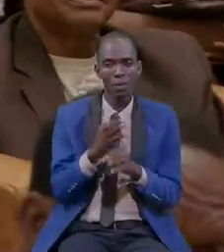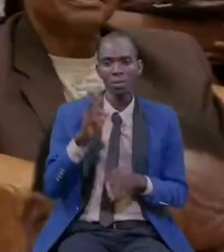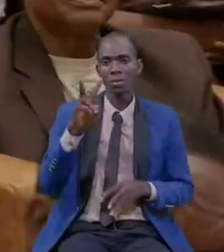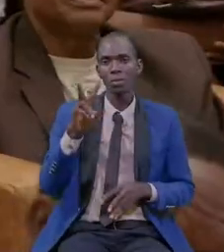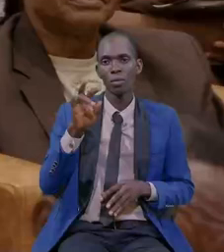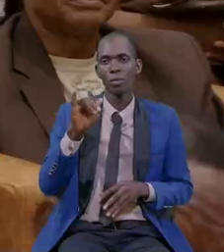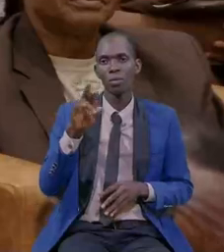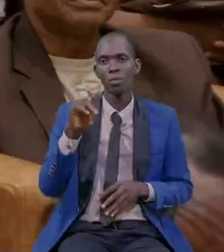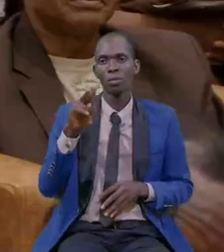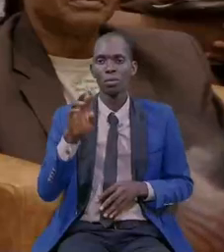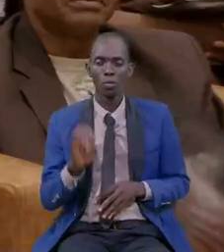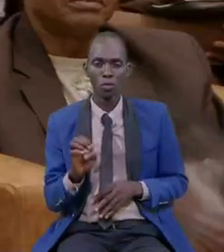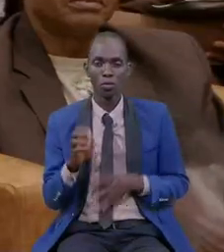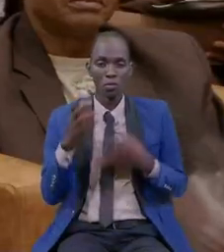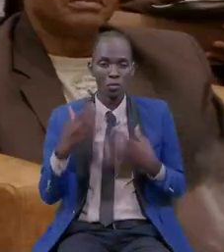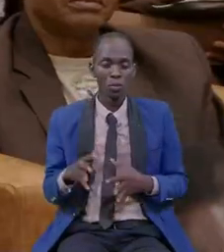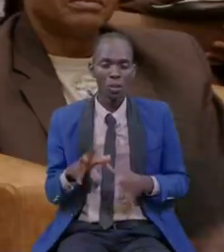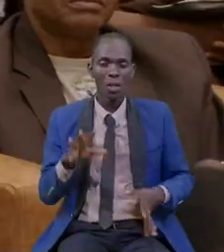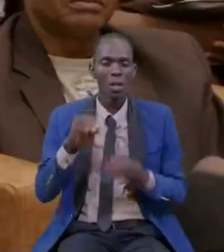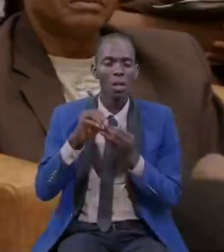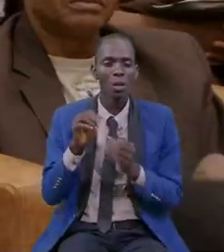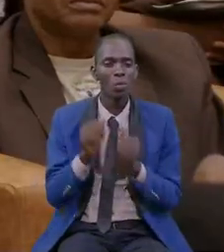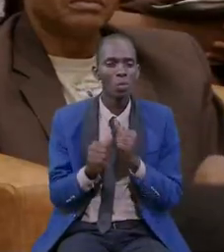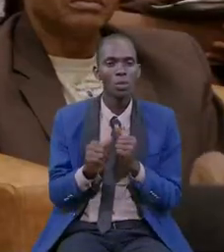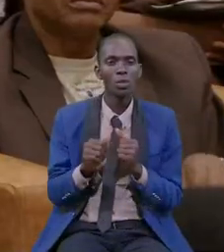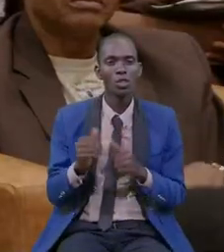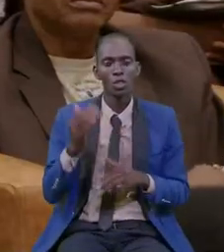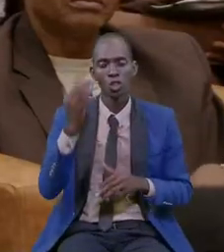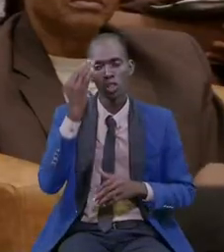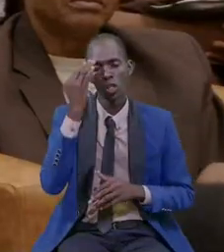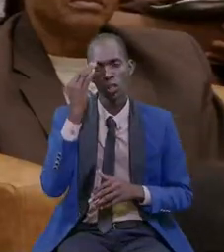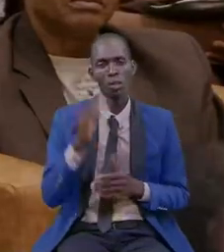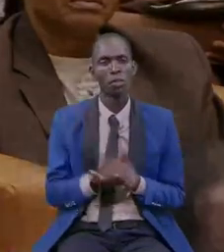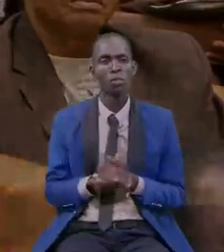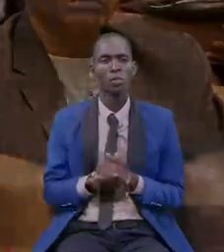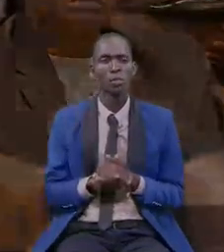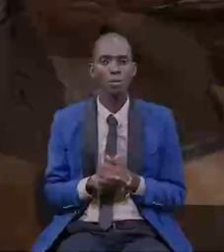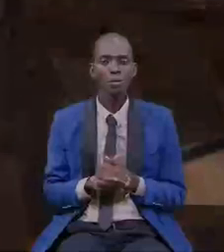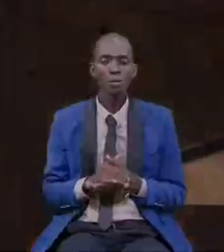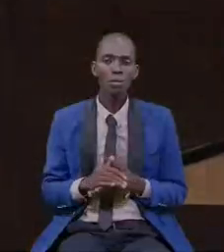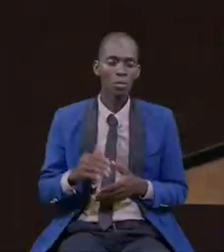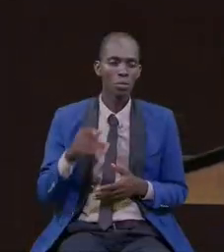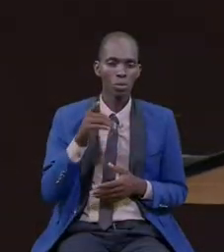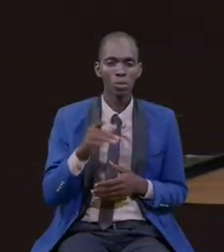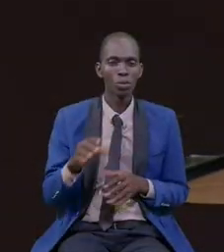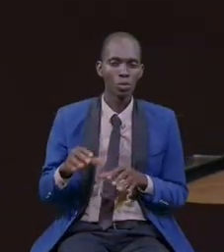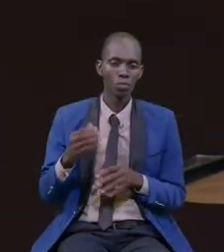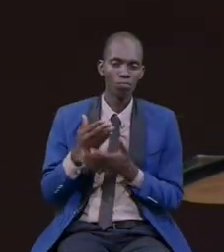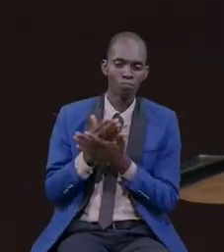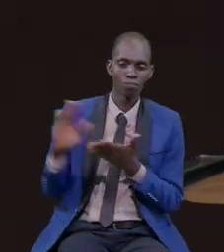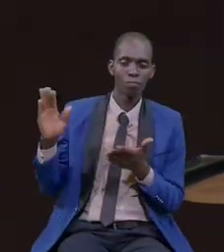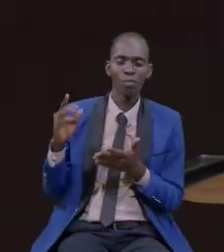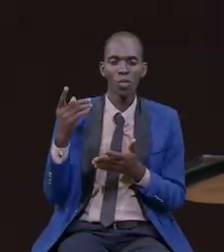ajoutez la connaissance est-ce que vous aimez la connaissance est-ce que vous rejetez la connaissance de la Parole de